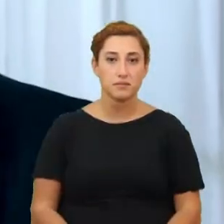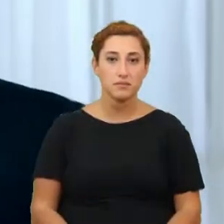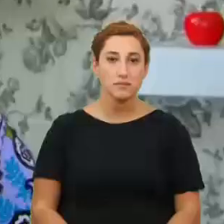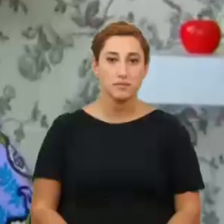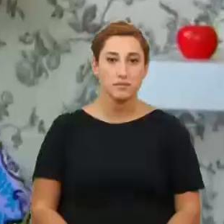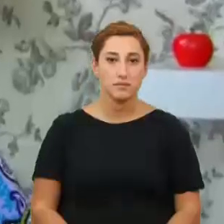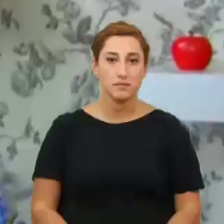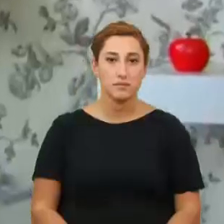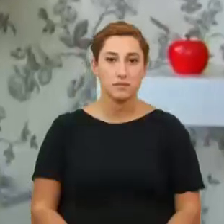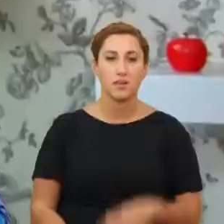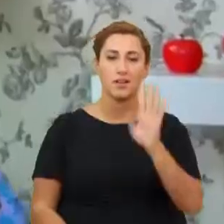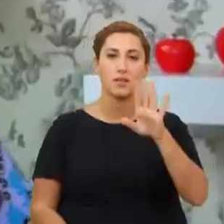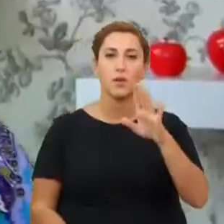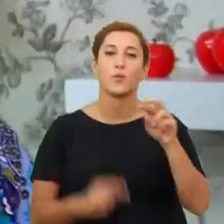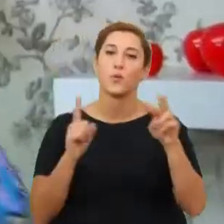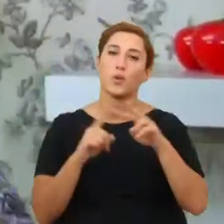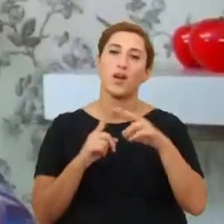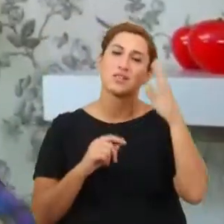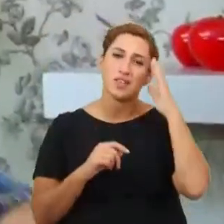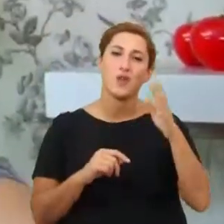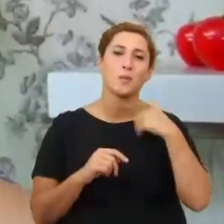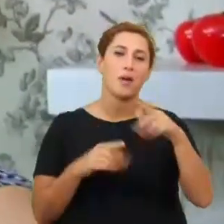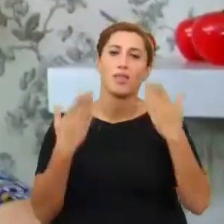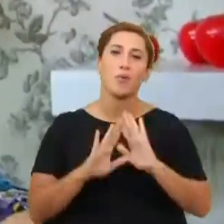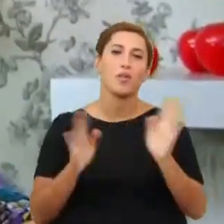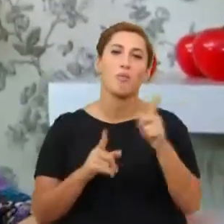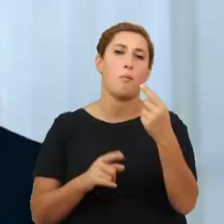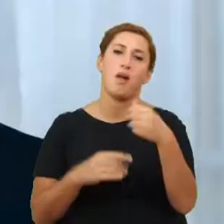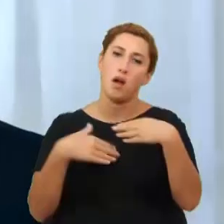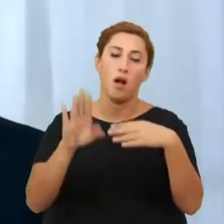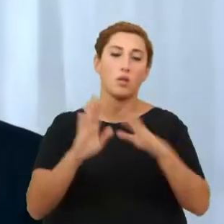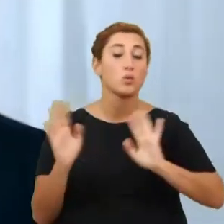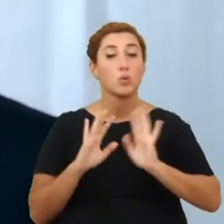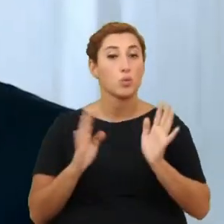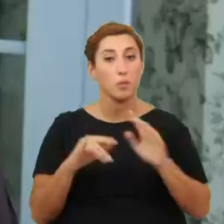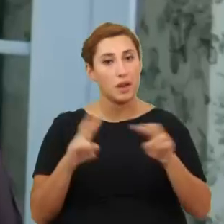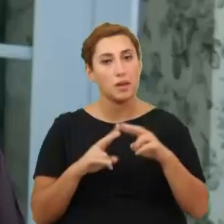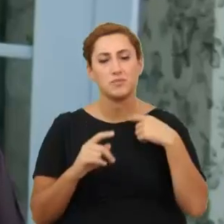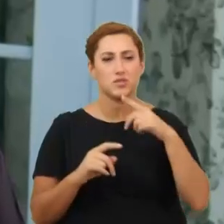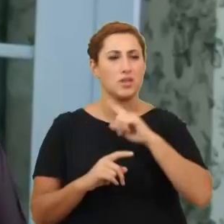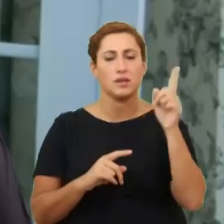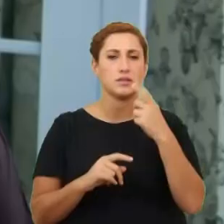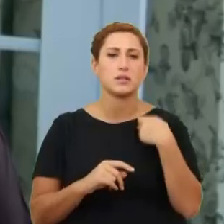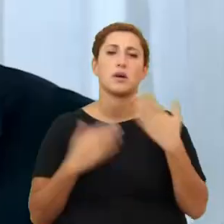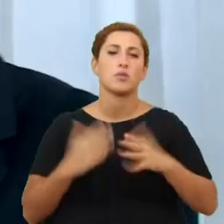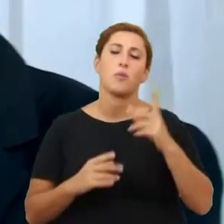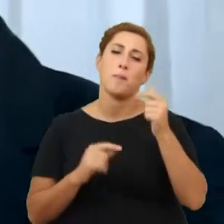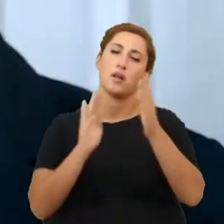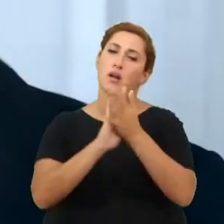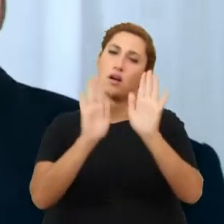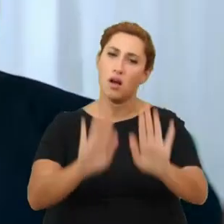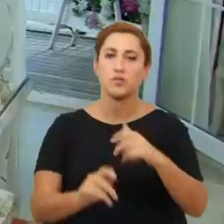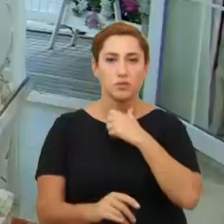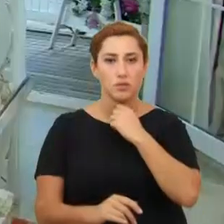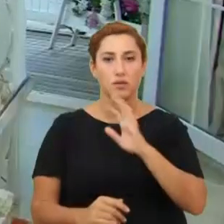Tamam. Ya Nurhan sağ olasın. Ben kabul edemem bu parayı. Al. Yok yok Meryem Hanım. İtiraz istemiyorum. Bu para sizde kalsın